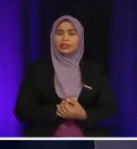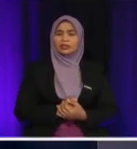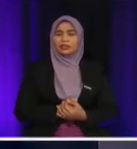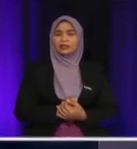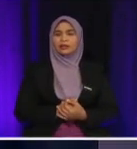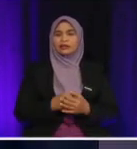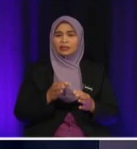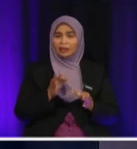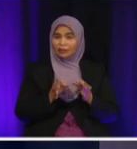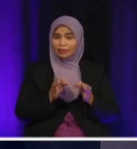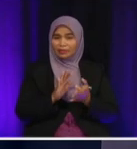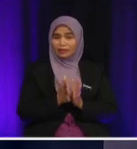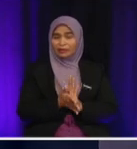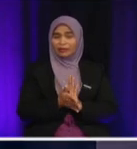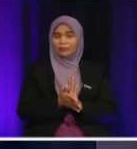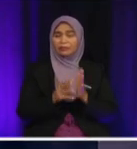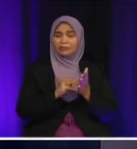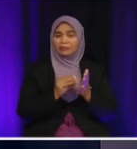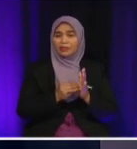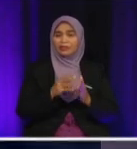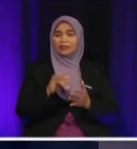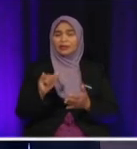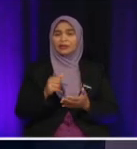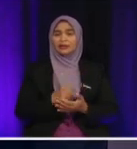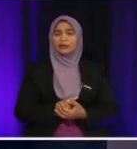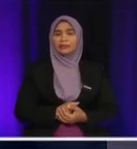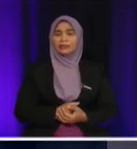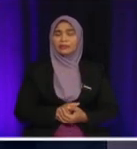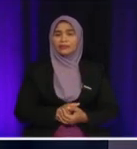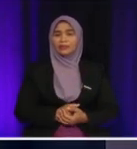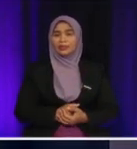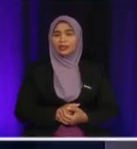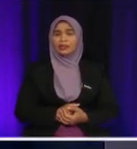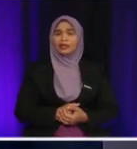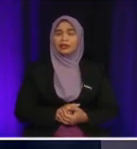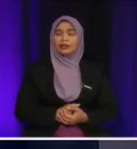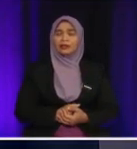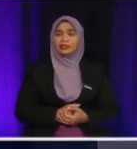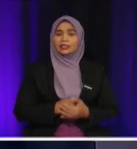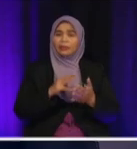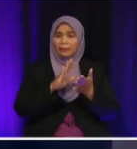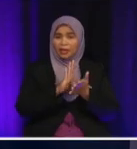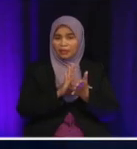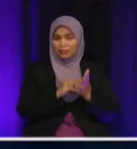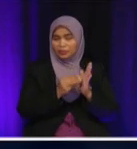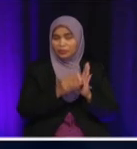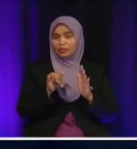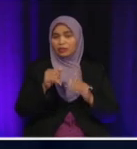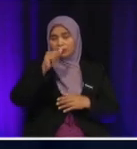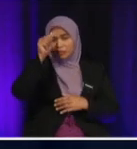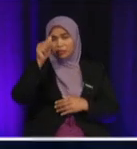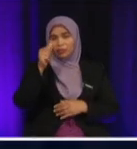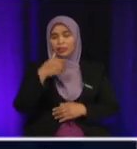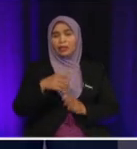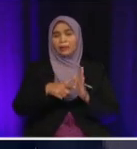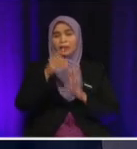dia, aku boleh kat aku ni, dia kata, siaplah aku kerjakan. Kalau kena dekat dia. Jadi maksudnya sebenarnya Islam, Allah Ta'ala lebih